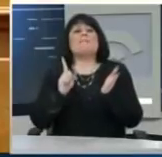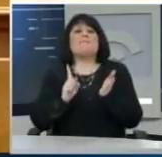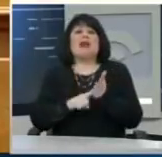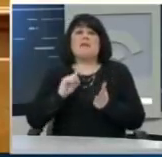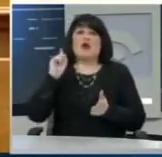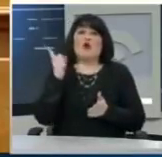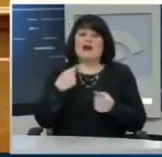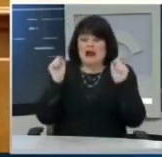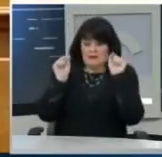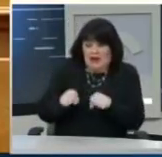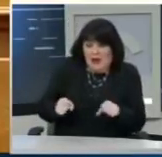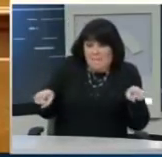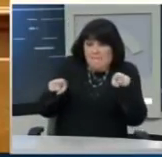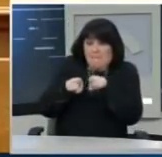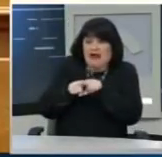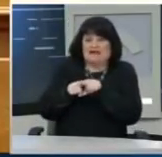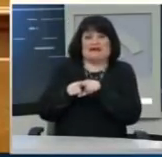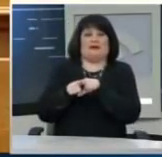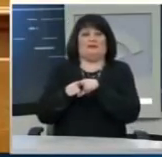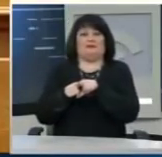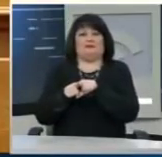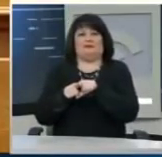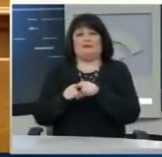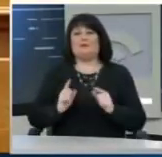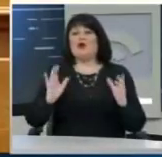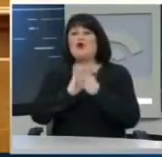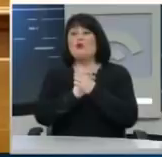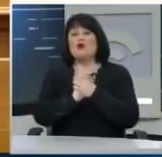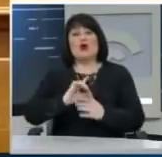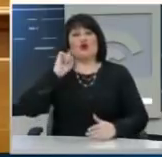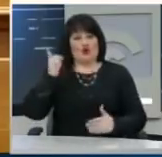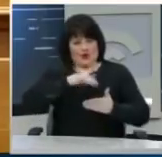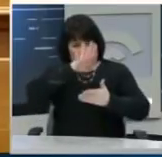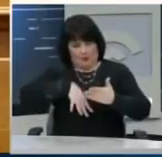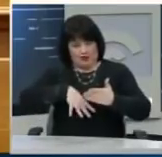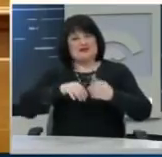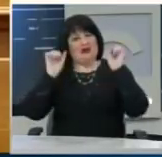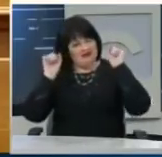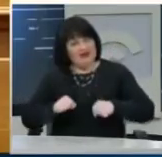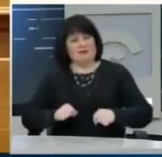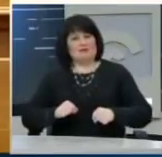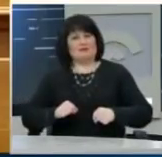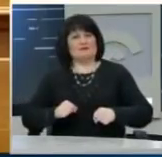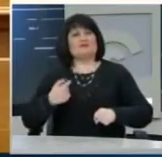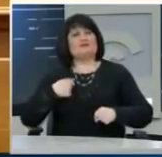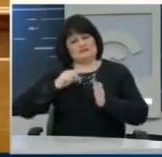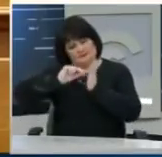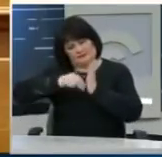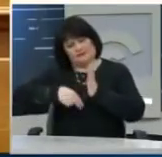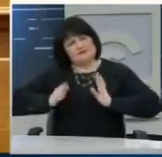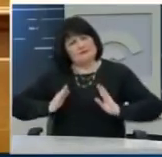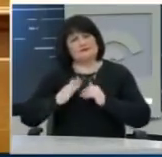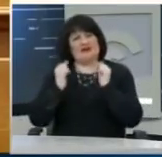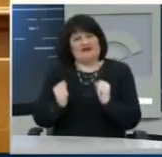ομονοήσουμε ότι το πόρισμα της Επιτροπής μας καλύπτει όλους και στη βάση αυτού του πορίσματος θα προχωρήσουμε